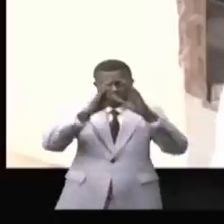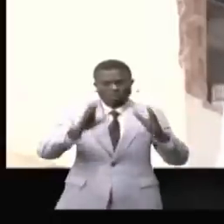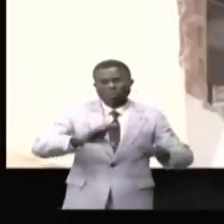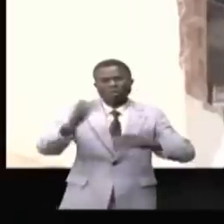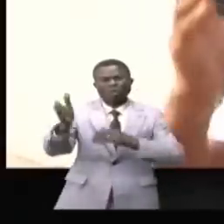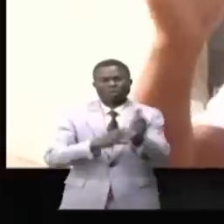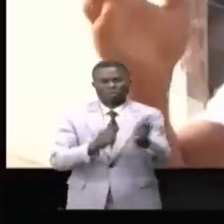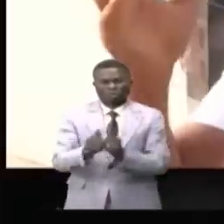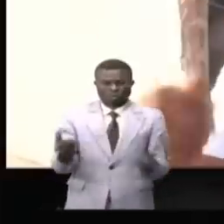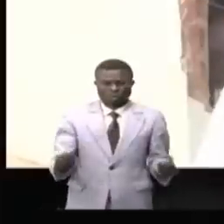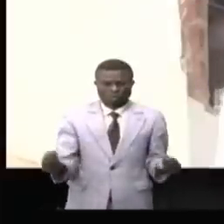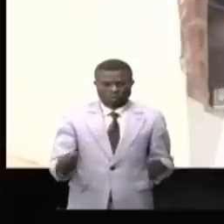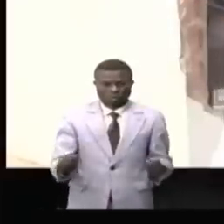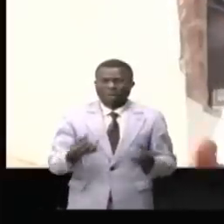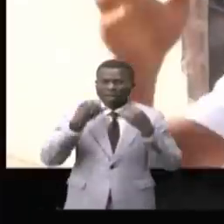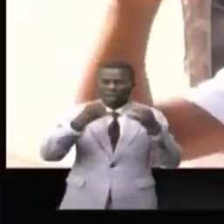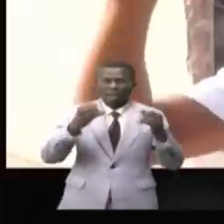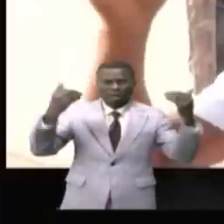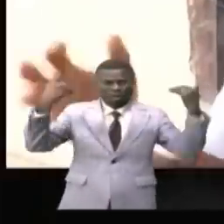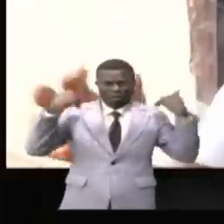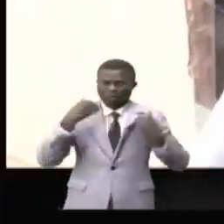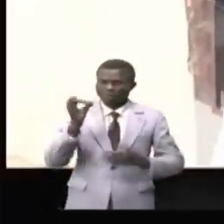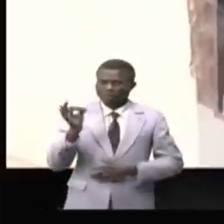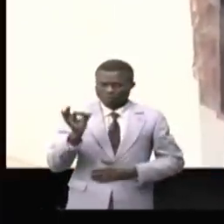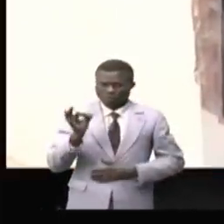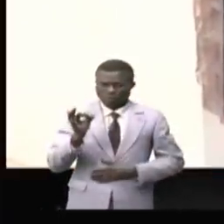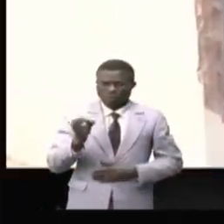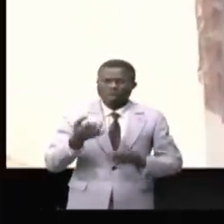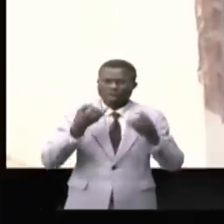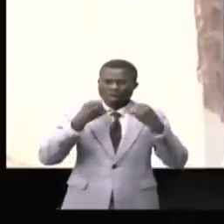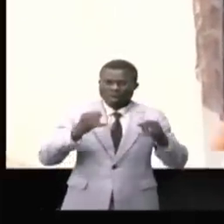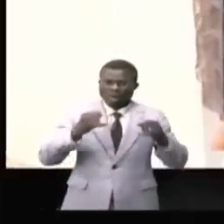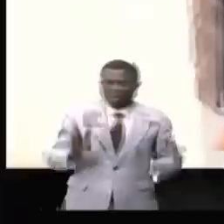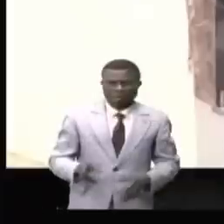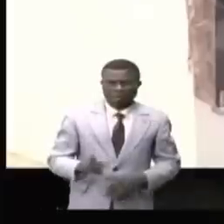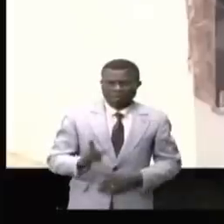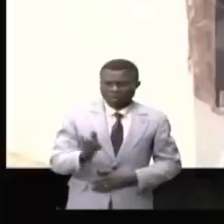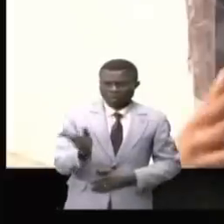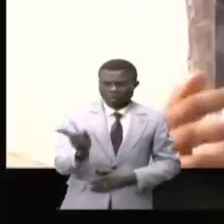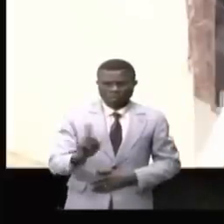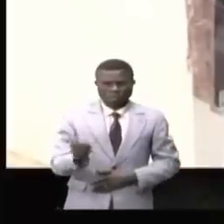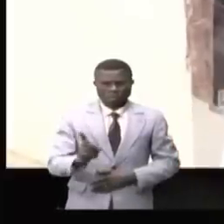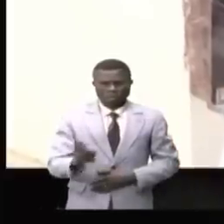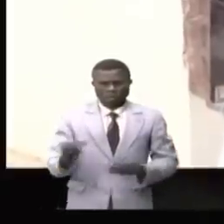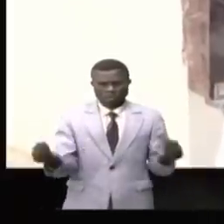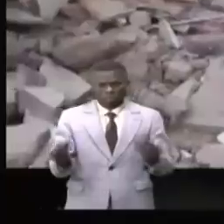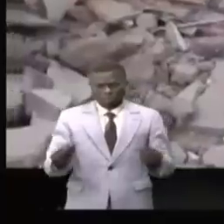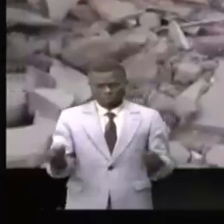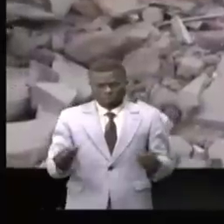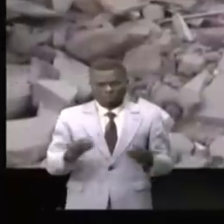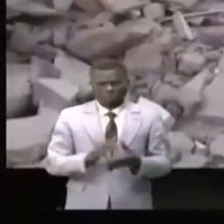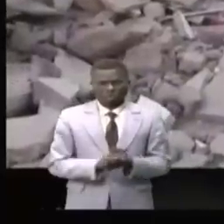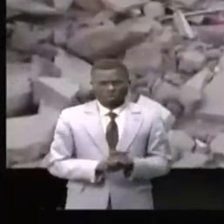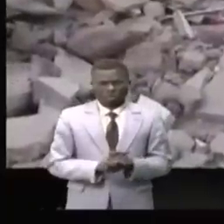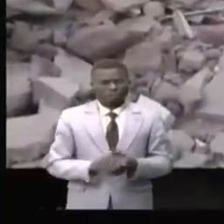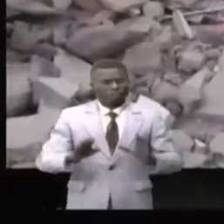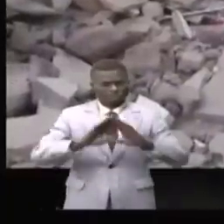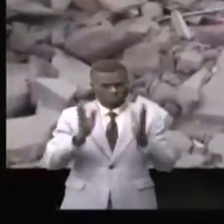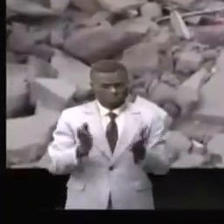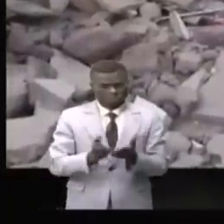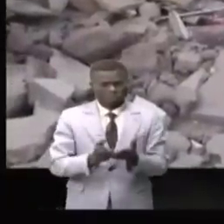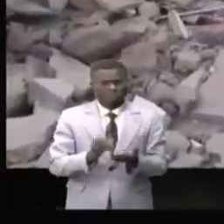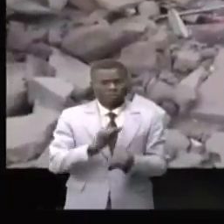sans informer ni l'autorité, ni le concerné avec qui on était en contact. Ce sont les